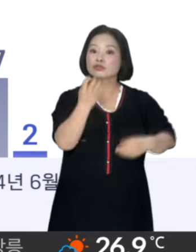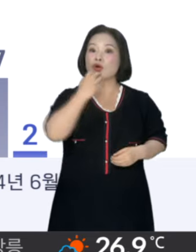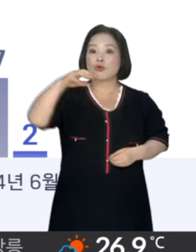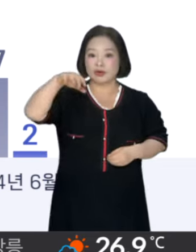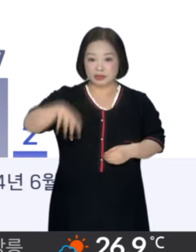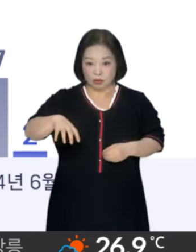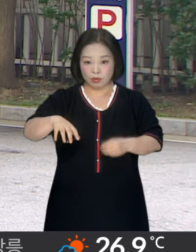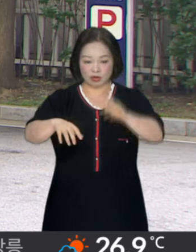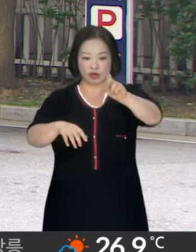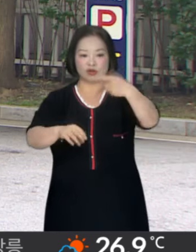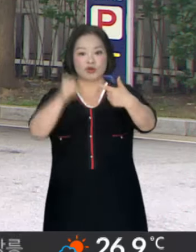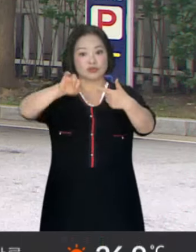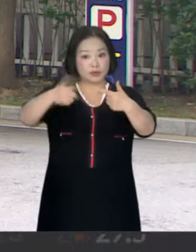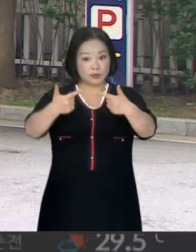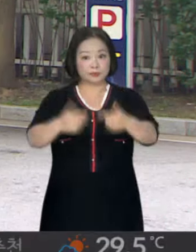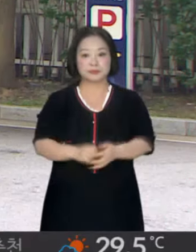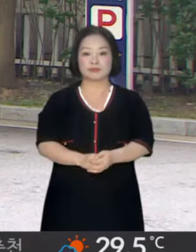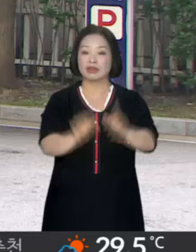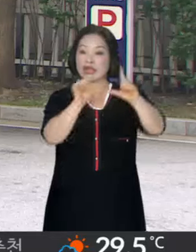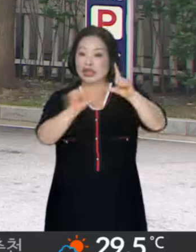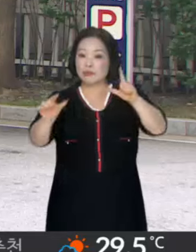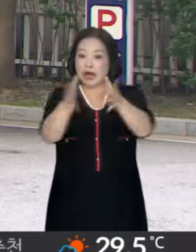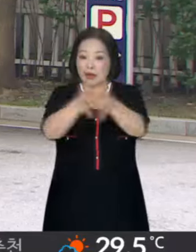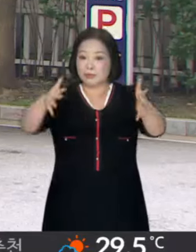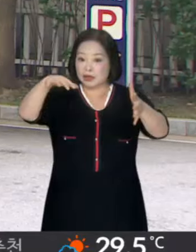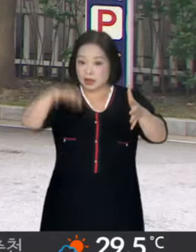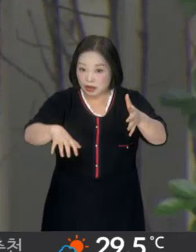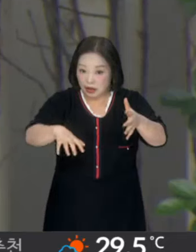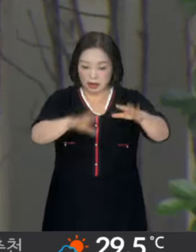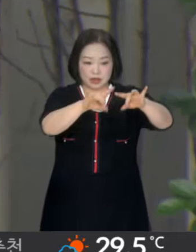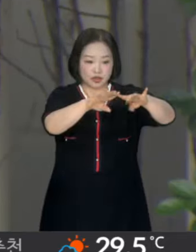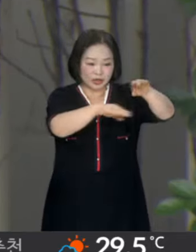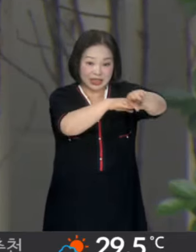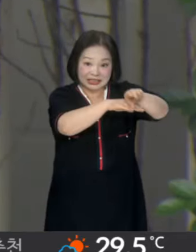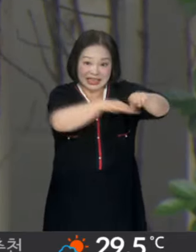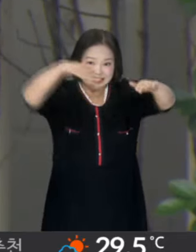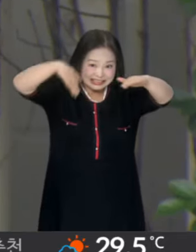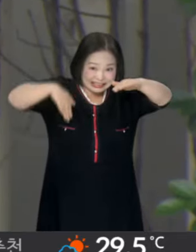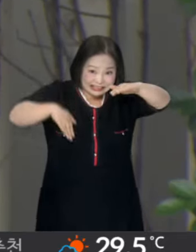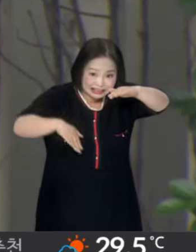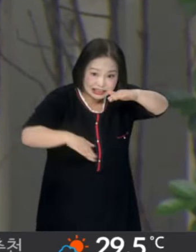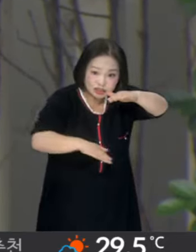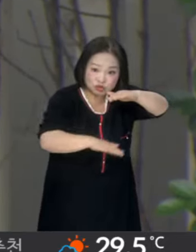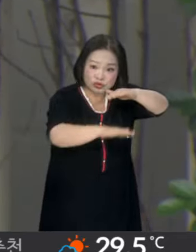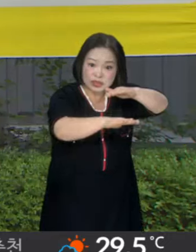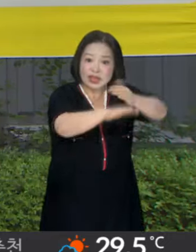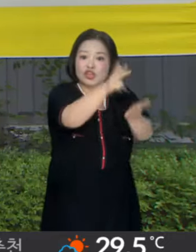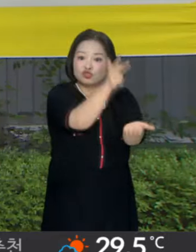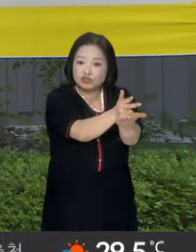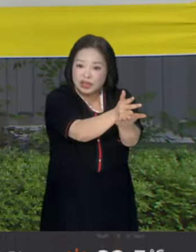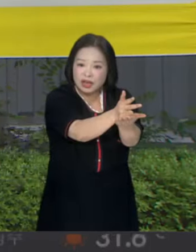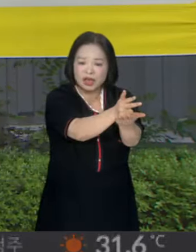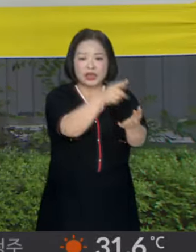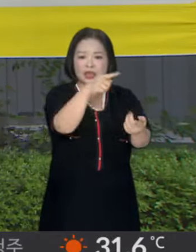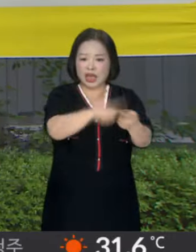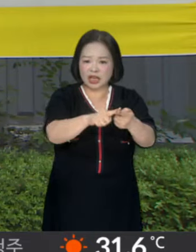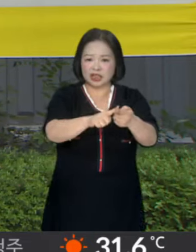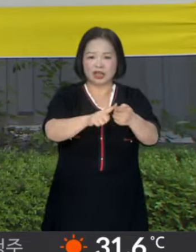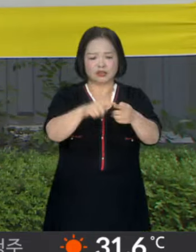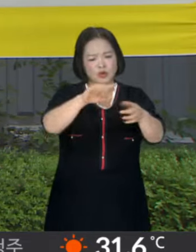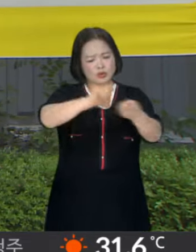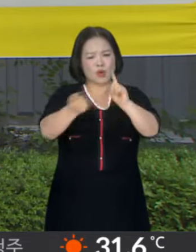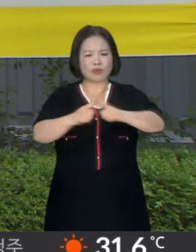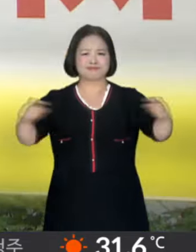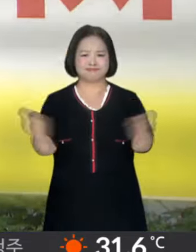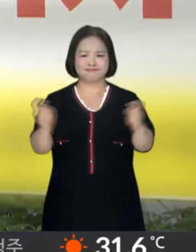16건 발생했습니다. 일부 아파트에서 전기차의 지하 주차장 진입과 주차를 두고 주민 간 실랑이까지